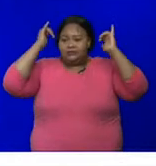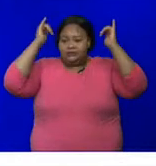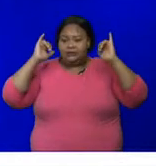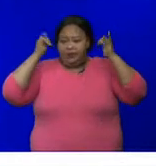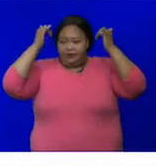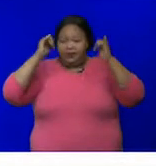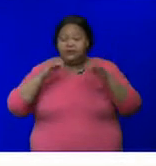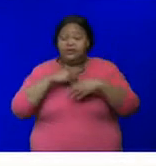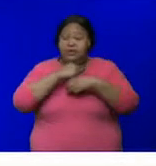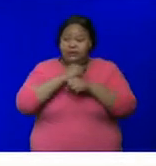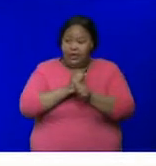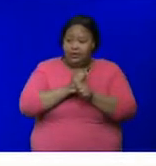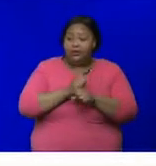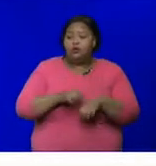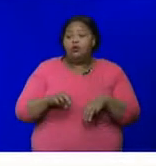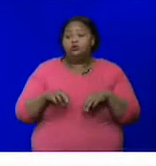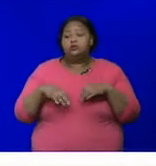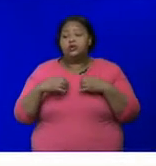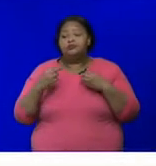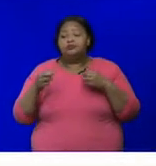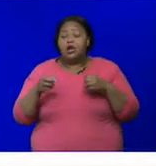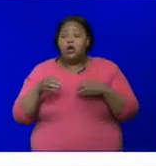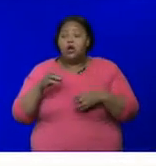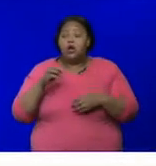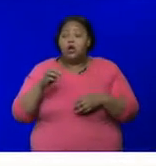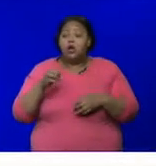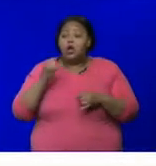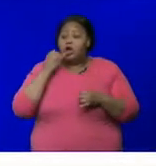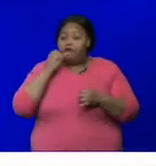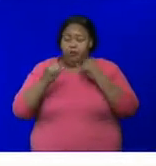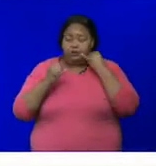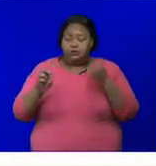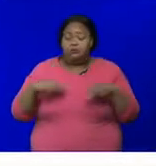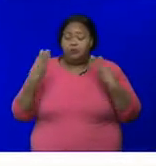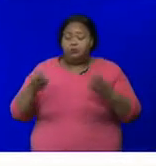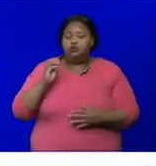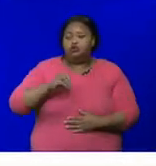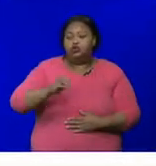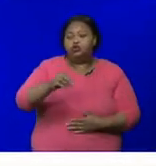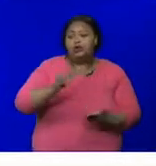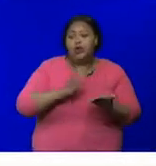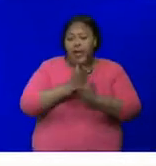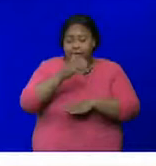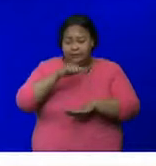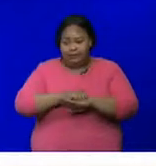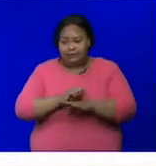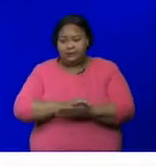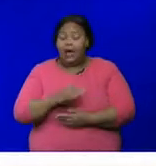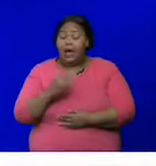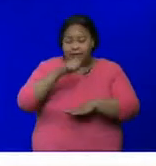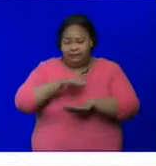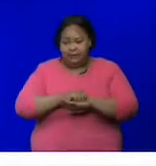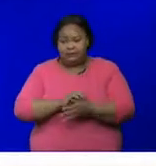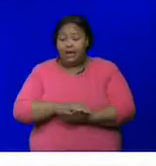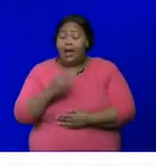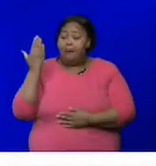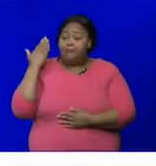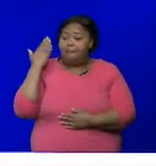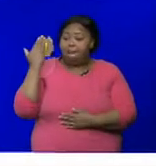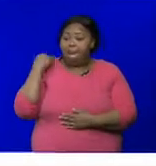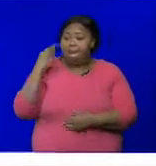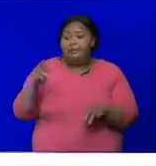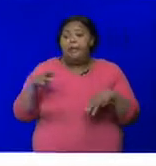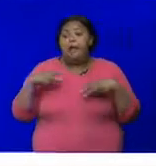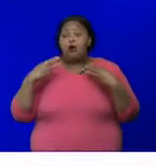bayafinyelela elwatini nabaludzinga tute nabo. Itolo nakuthandi sive bezihamba libanga kuyothola lwati